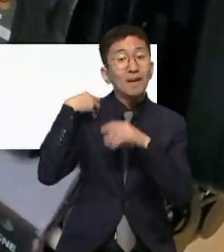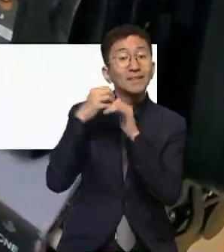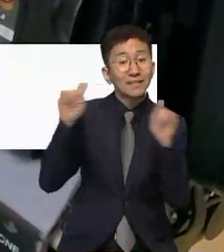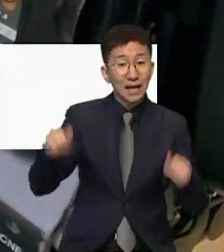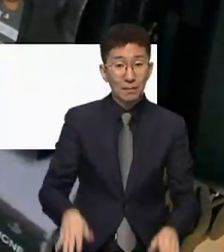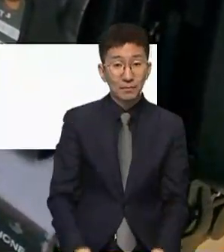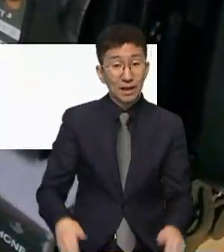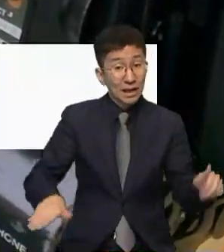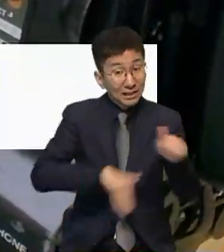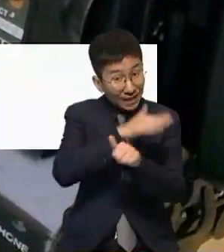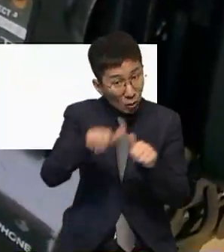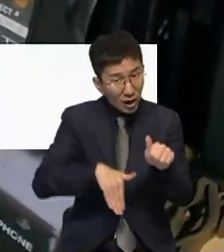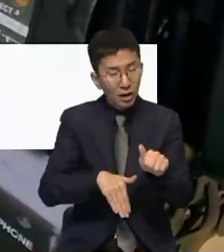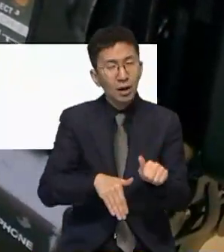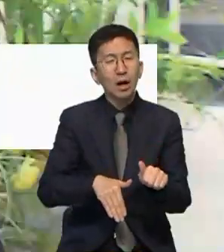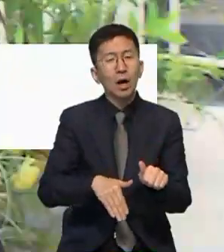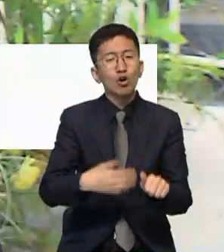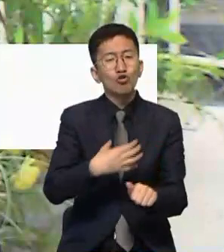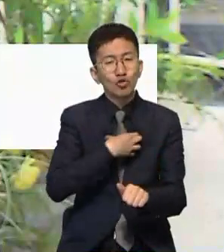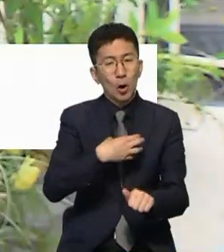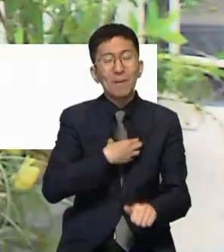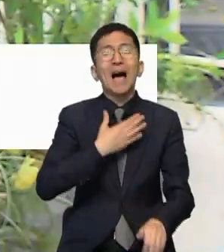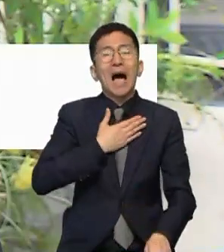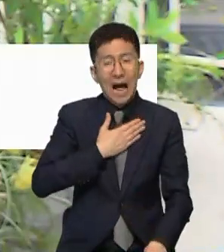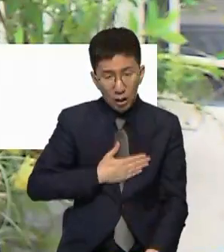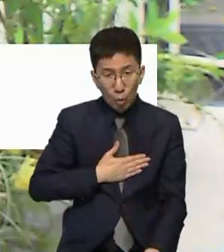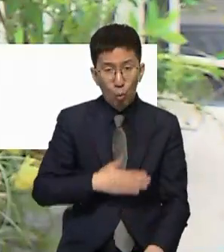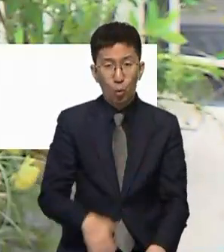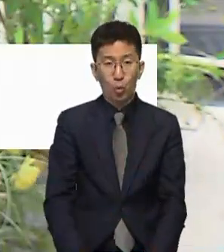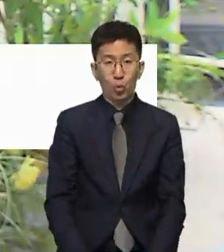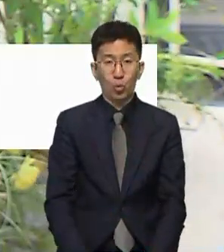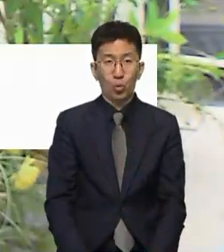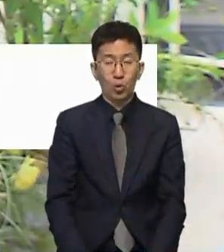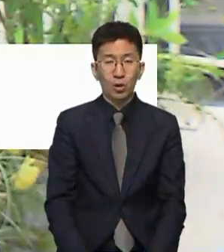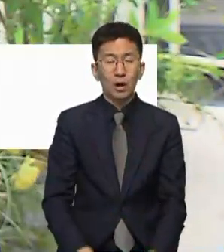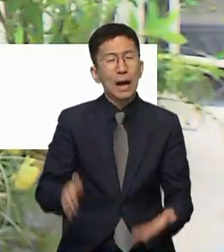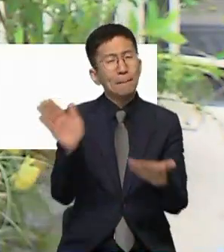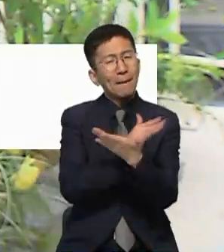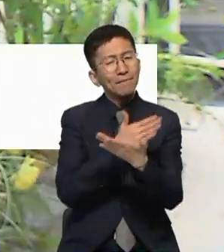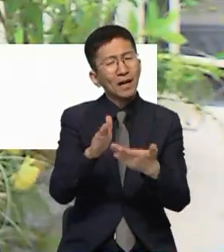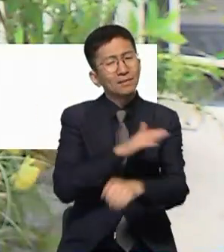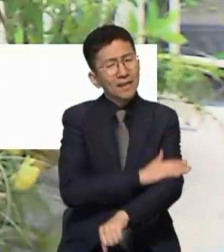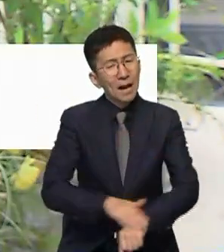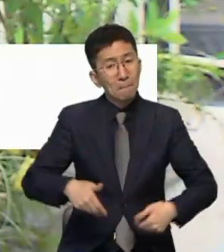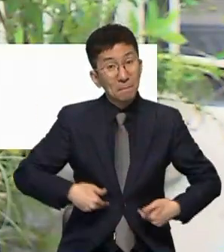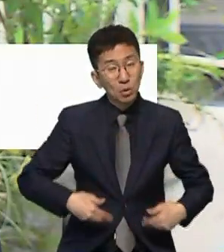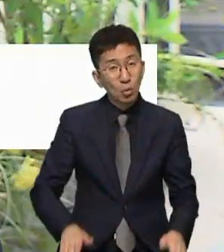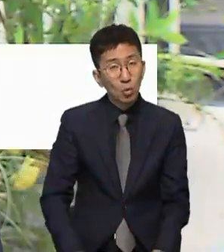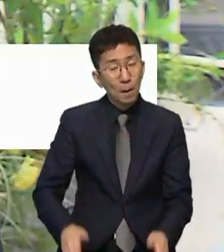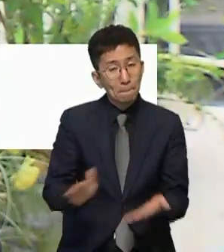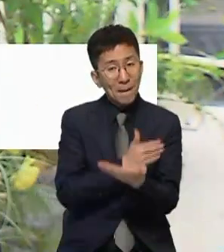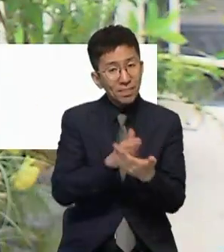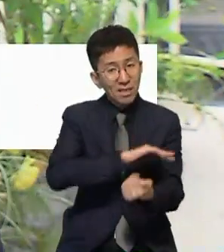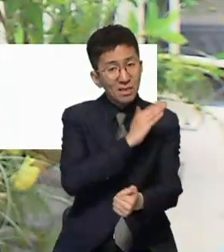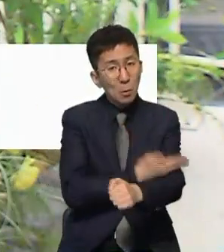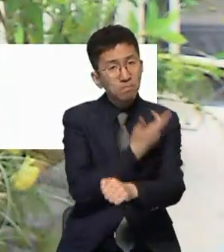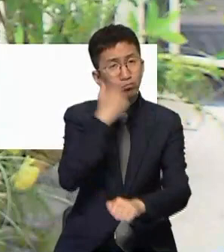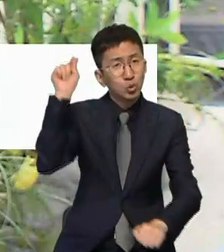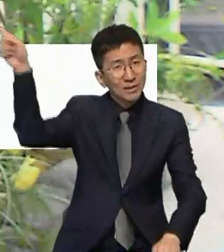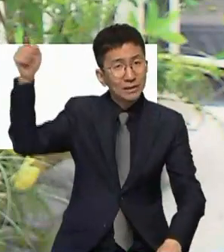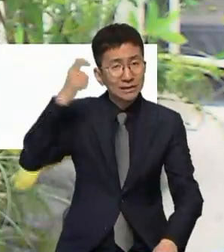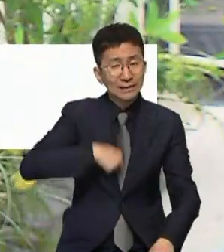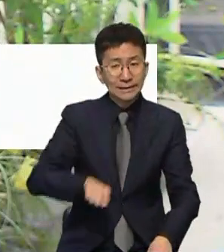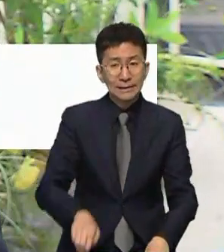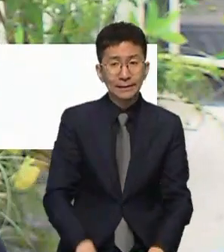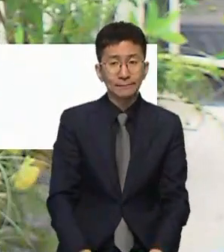이 현장을 얼마나 긴박하게 얼마나 위급한 상황인지 판단을 했어야 되는데 그 판단이